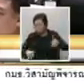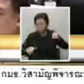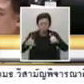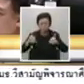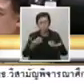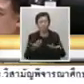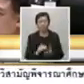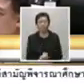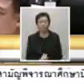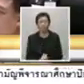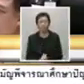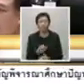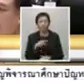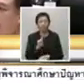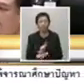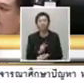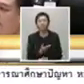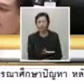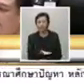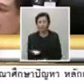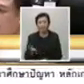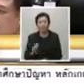านปล่อยให้ผู้อภิปรายเนี่ย